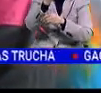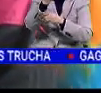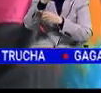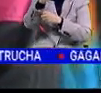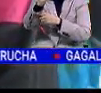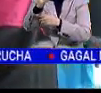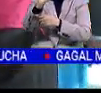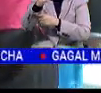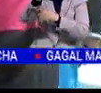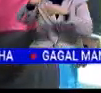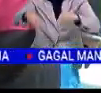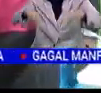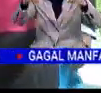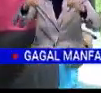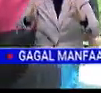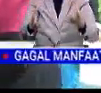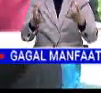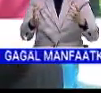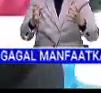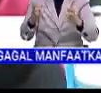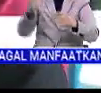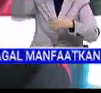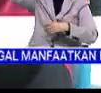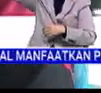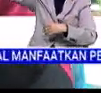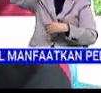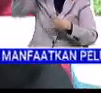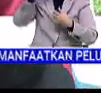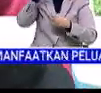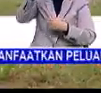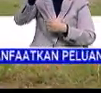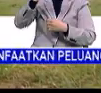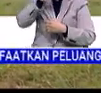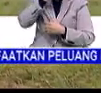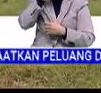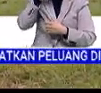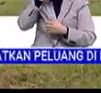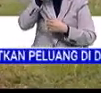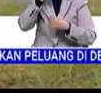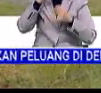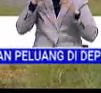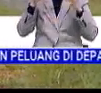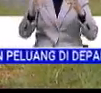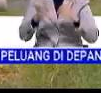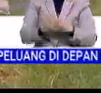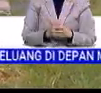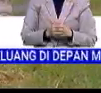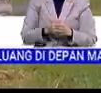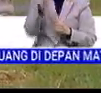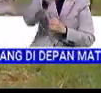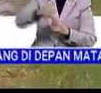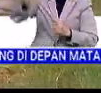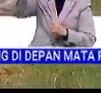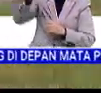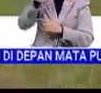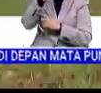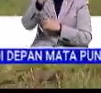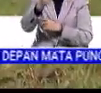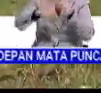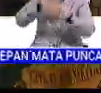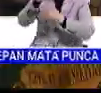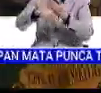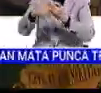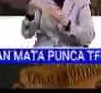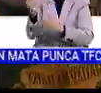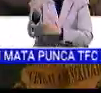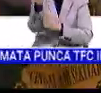matahari lah. Satu hari dah keras. Menurut pengerusi SW Corp, Dr. Daroya Alwi, program yang julung